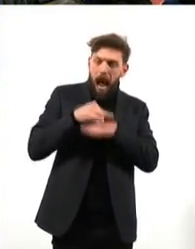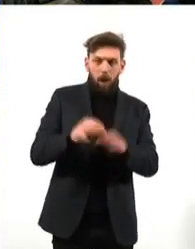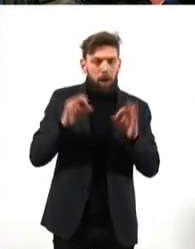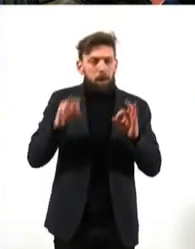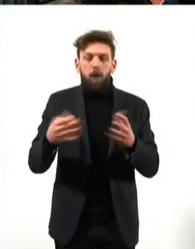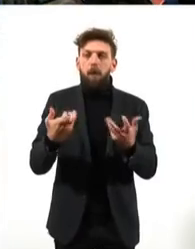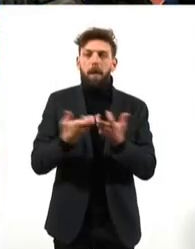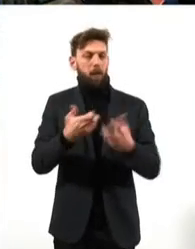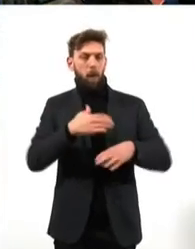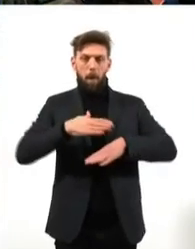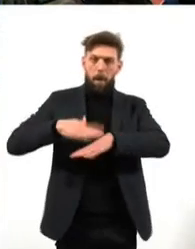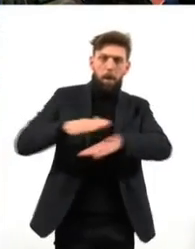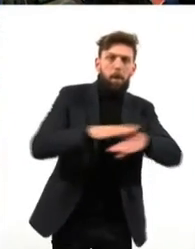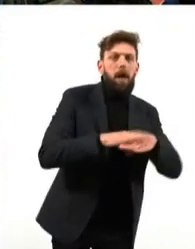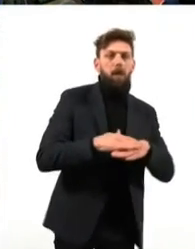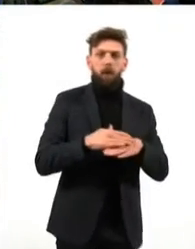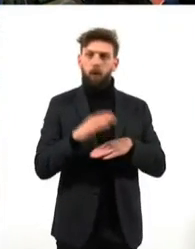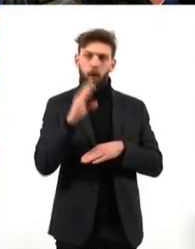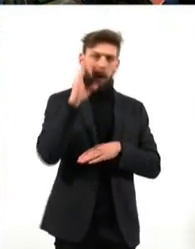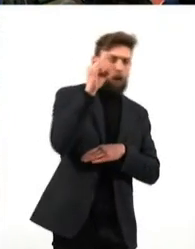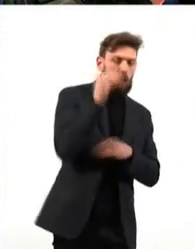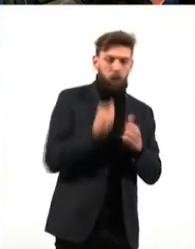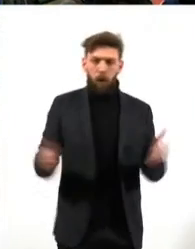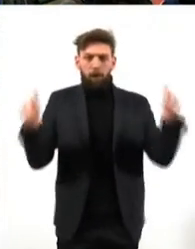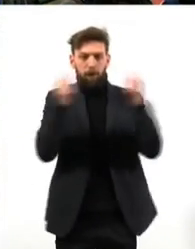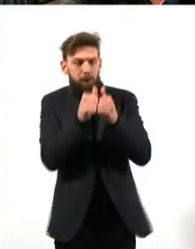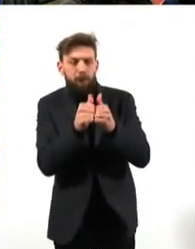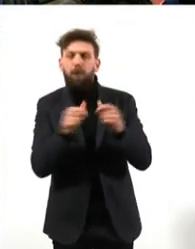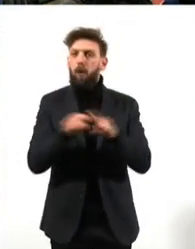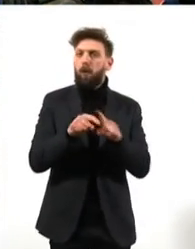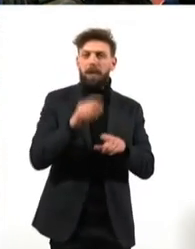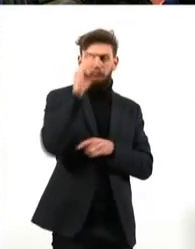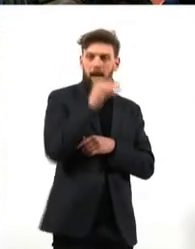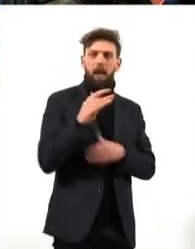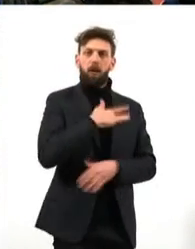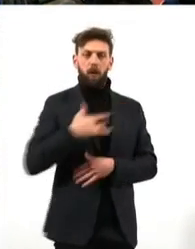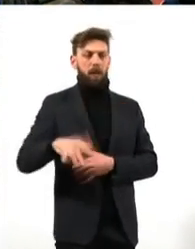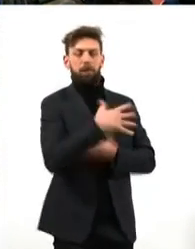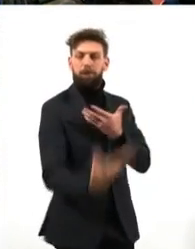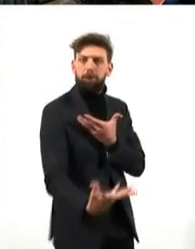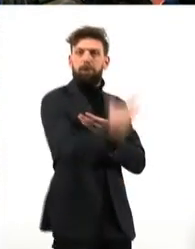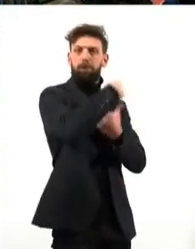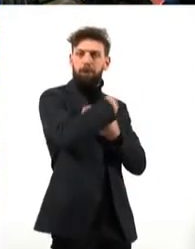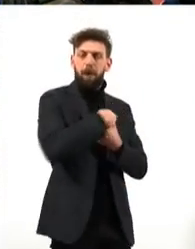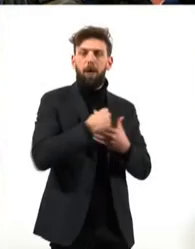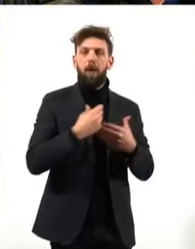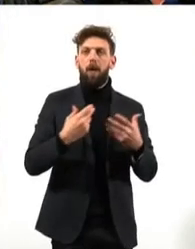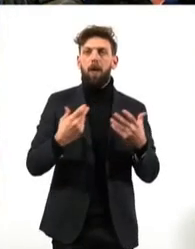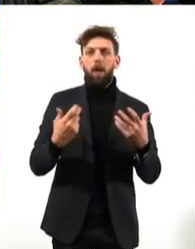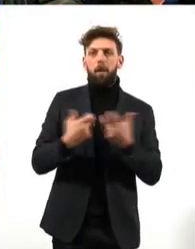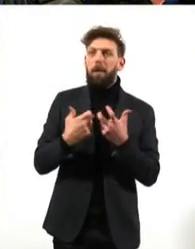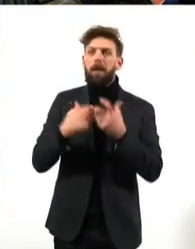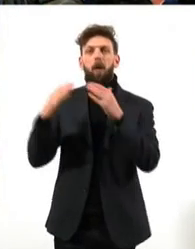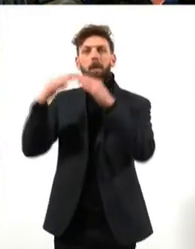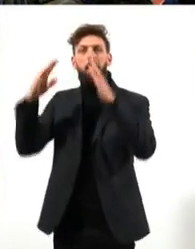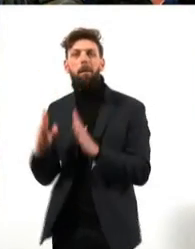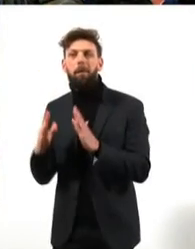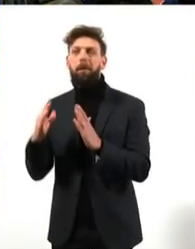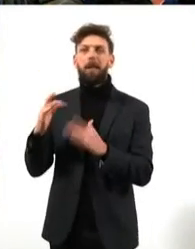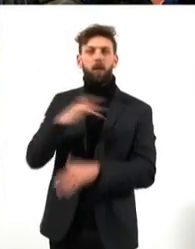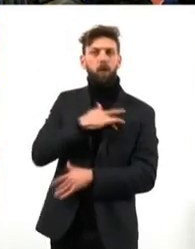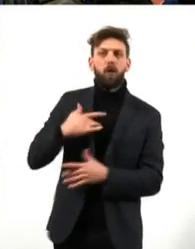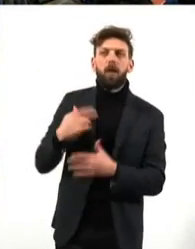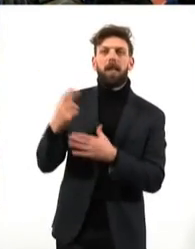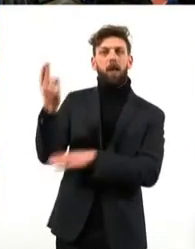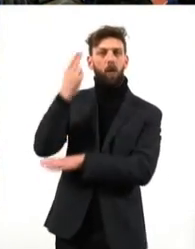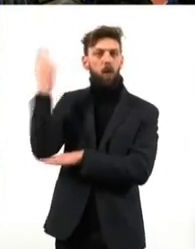de prévention, d'accompagnement sur la pair aidance, mais aussi avoir des professionnels de santé, avec notamment les questions à voir comment on l'appelle, mais maisons de santé universitaires aussi,